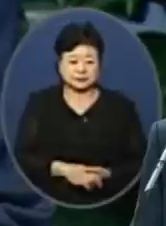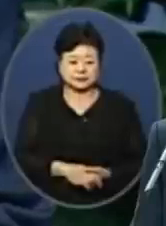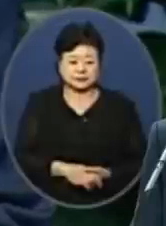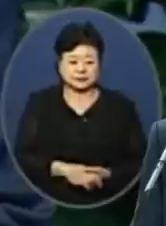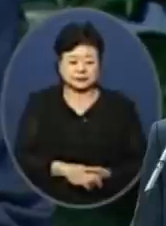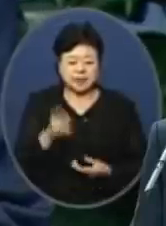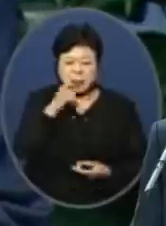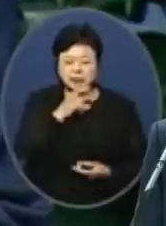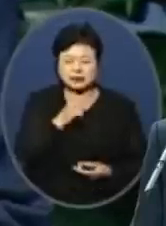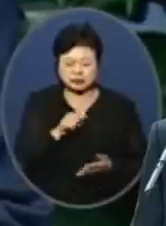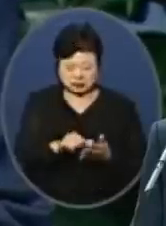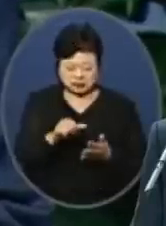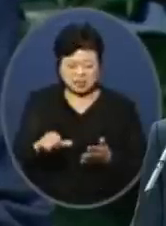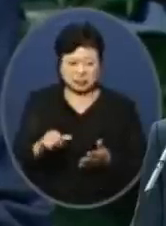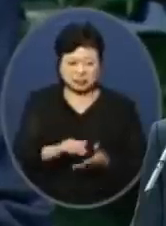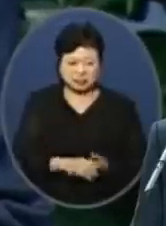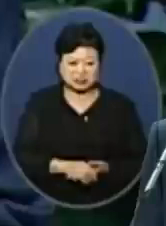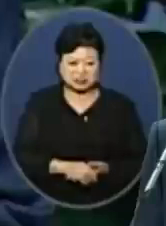저렇게 나쁜 놈을